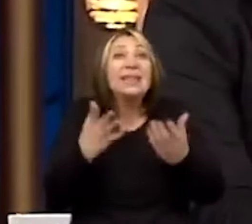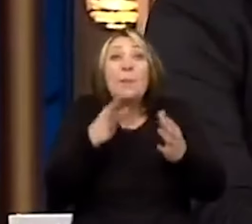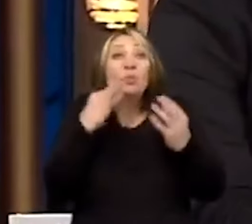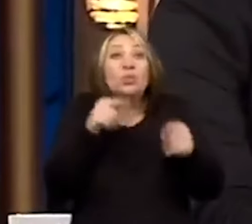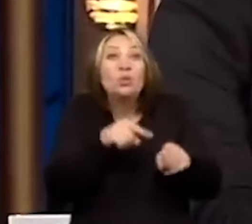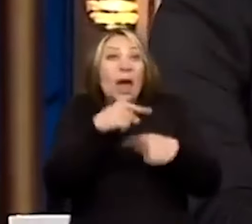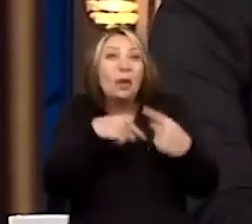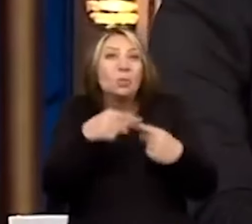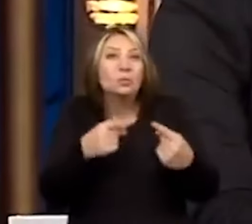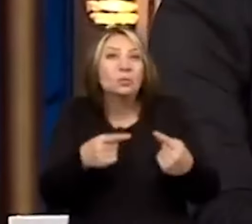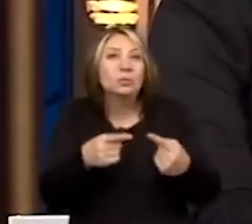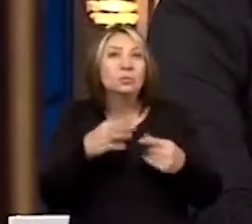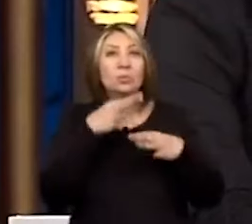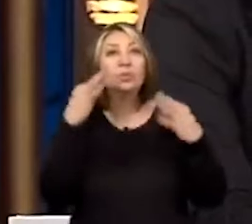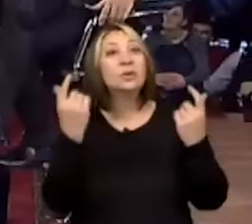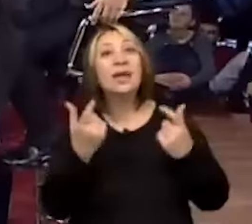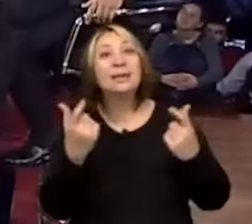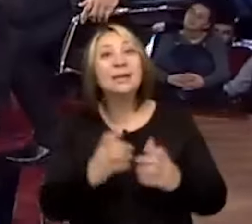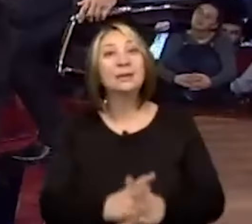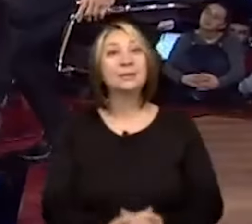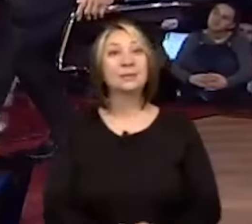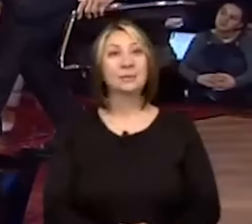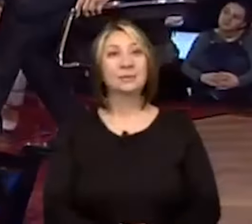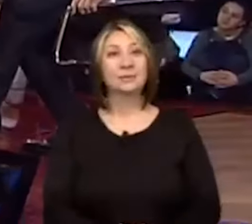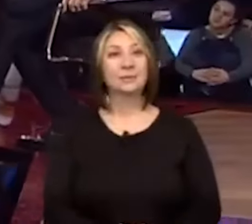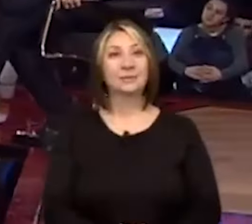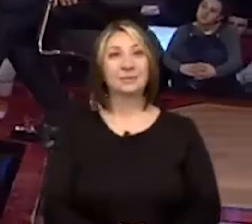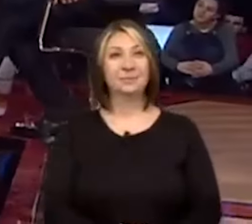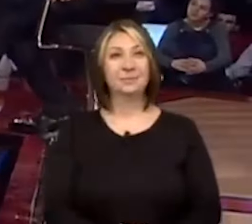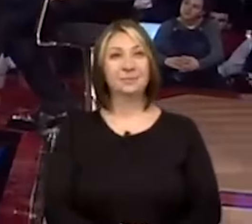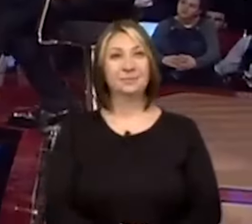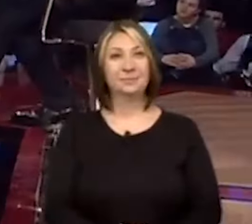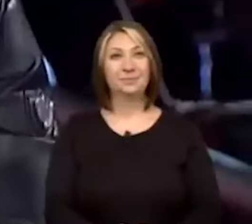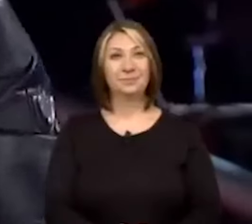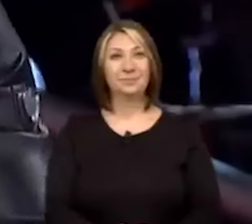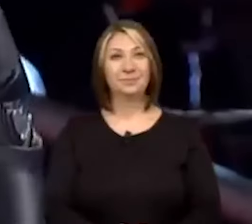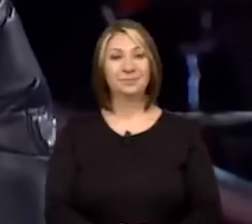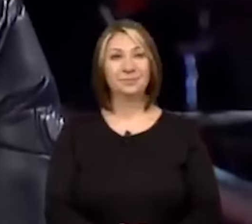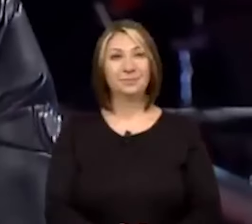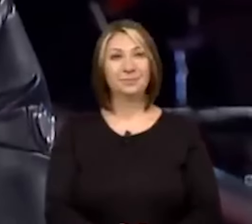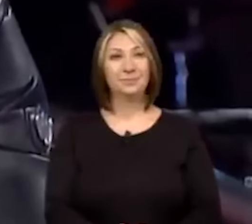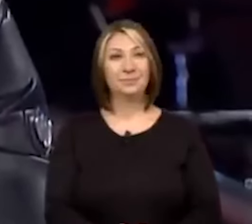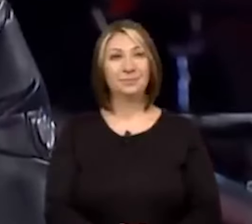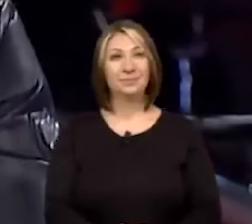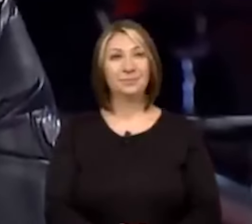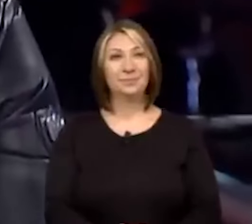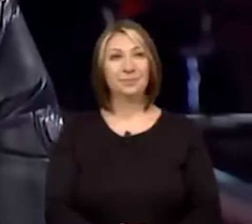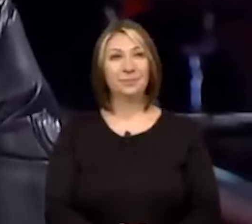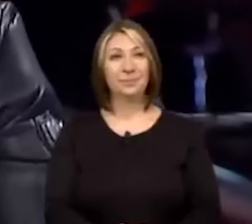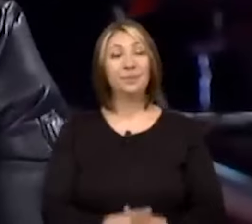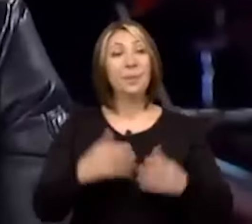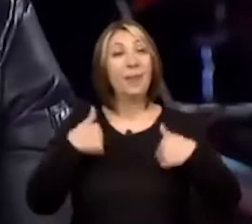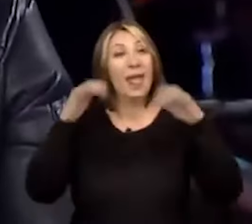mutluluğu bunda arıyoruz? Mutluluk nerede abi? Ya mutluluk, valla ben şöyle söyleyeyim. Hep